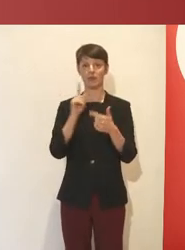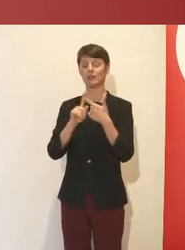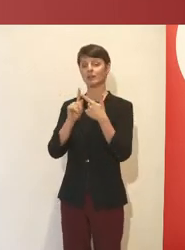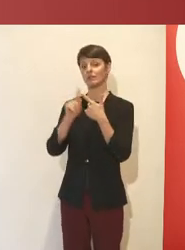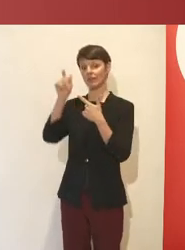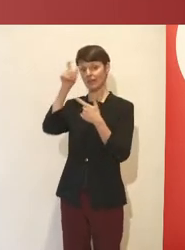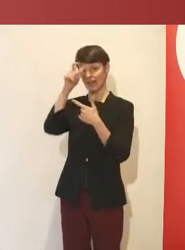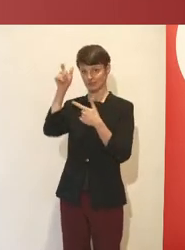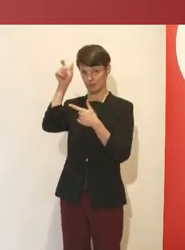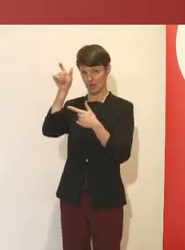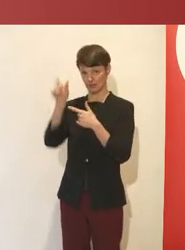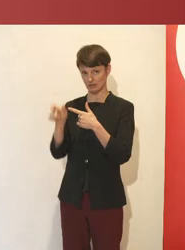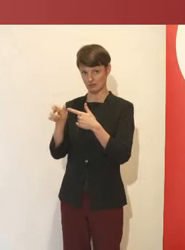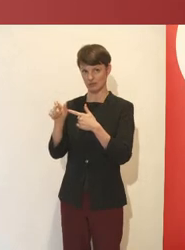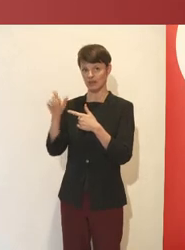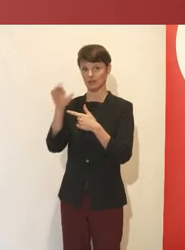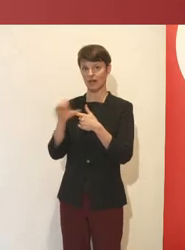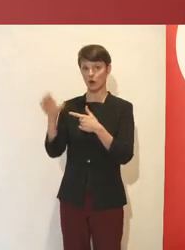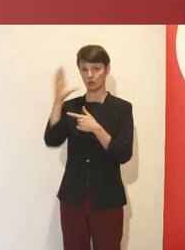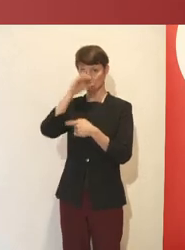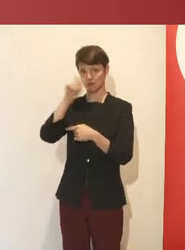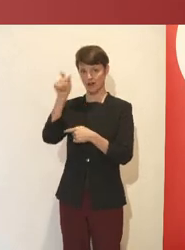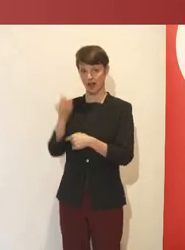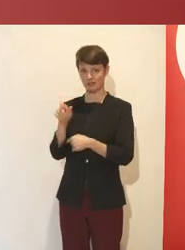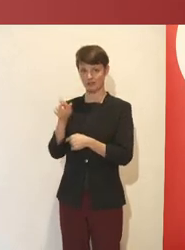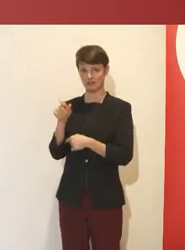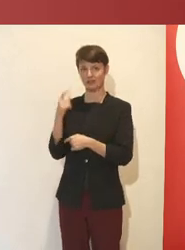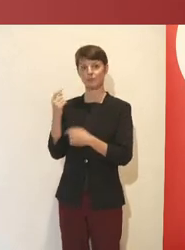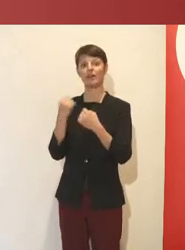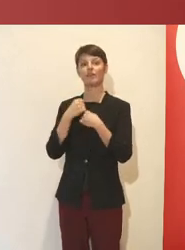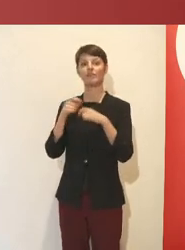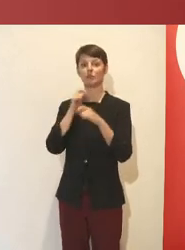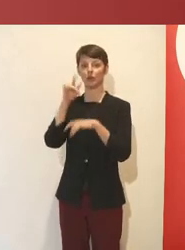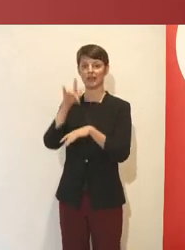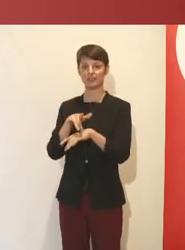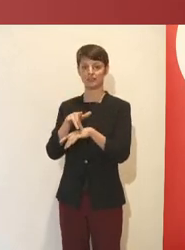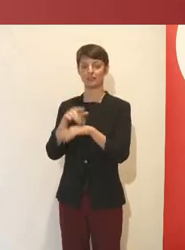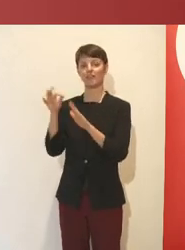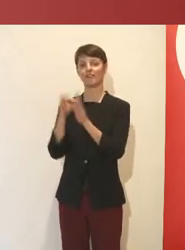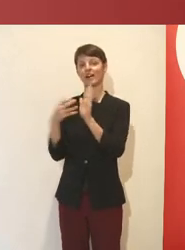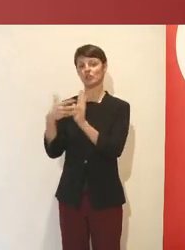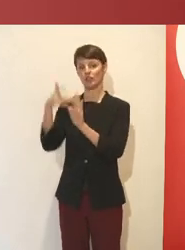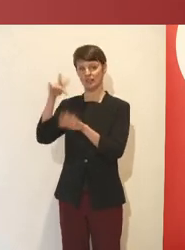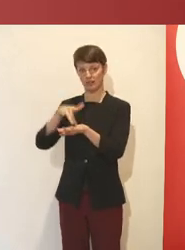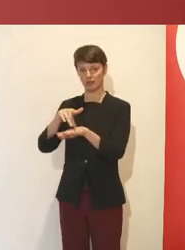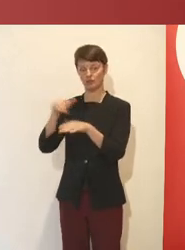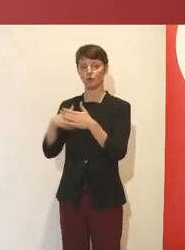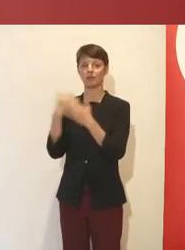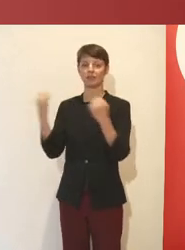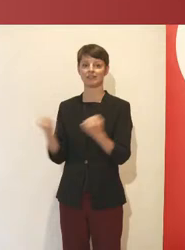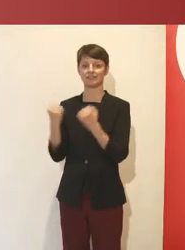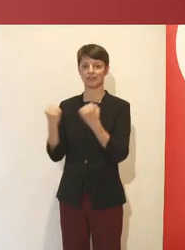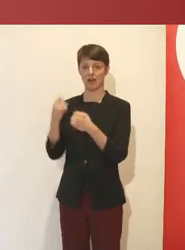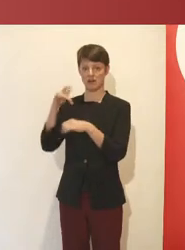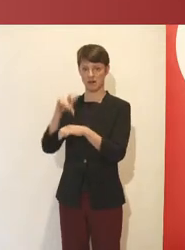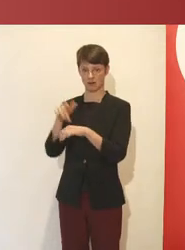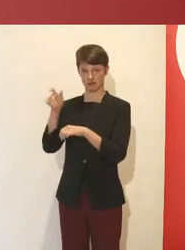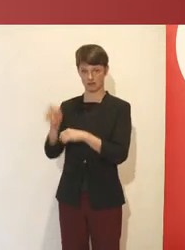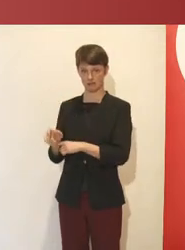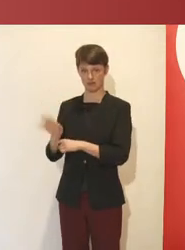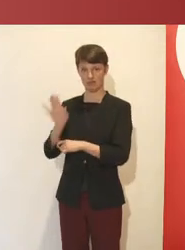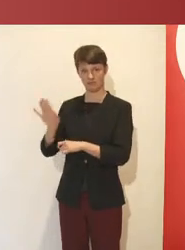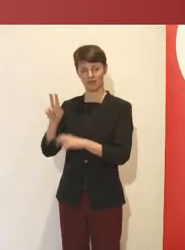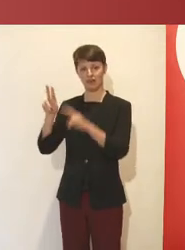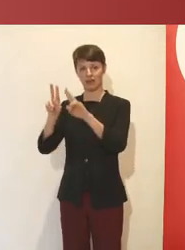auf dem podium wird caroline schwarz sein sie ist es freie journalistin fakten checken und trainerin und hat